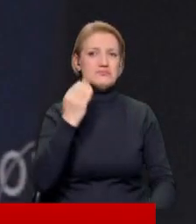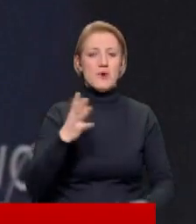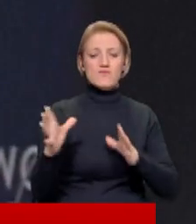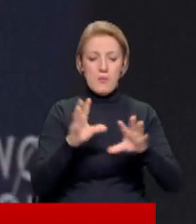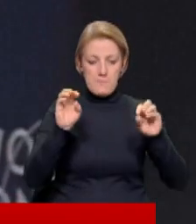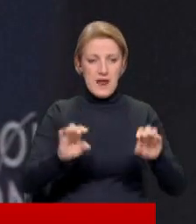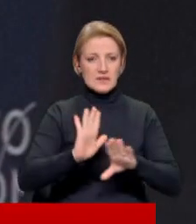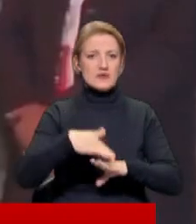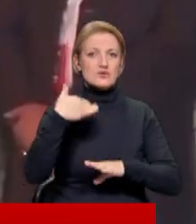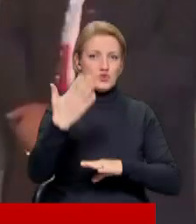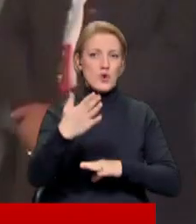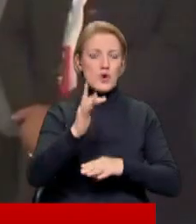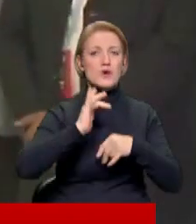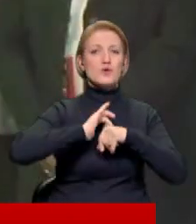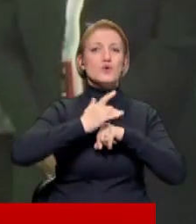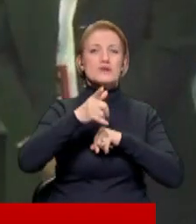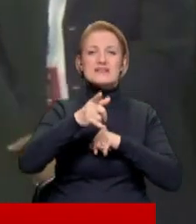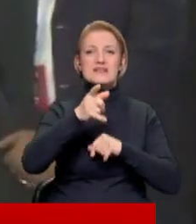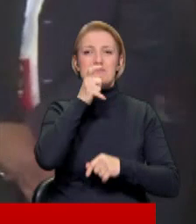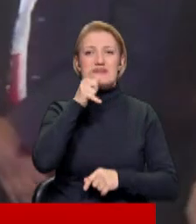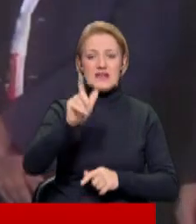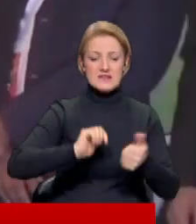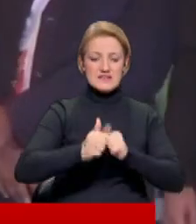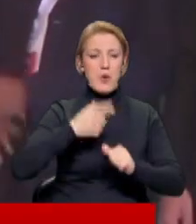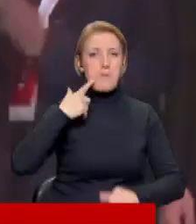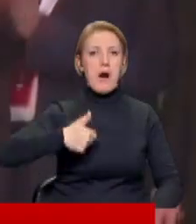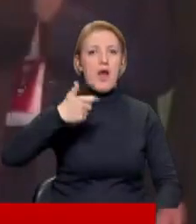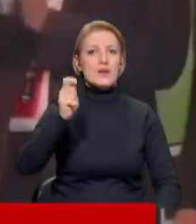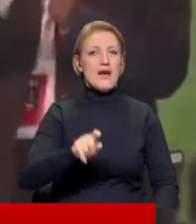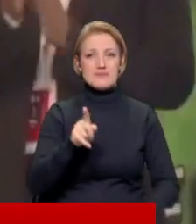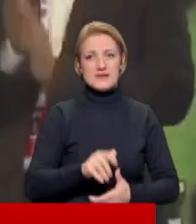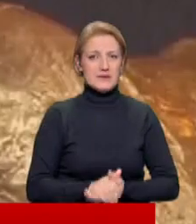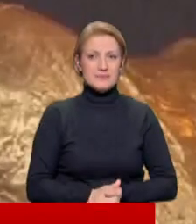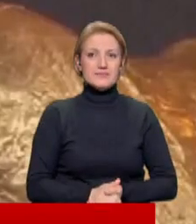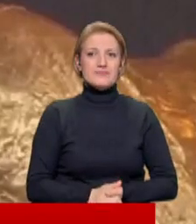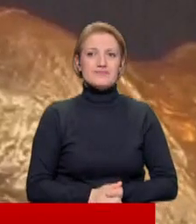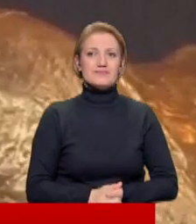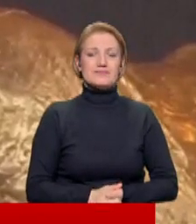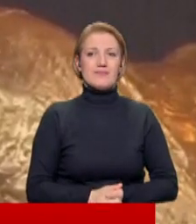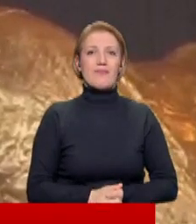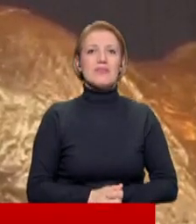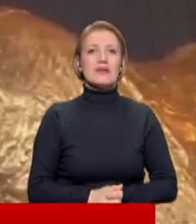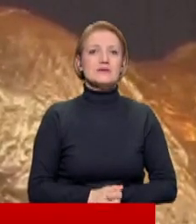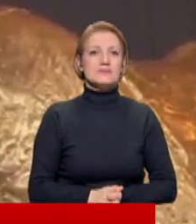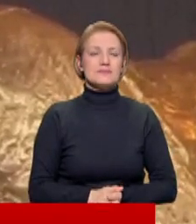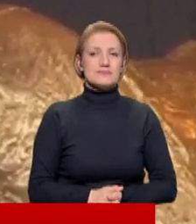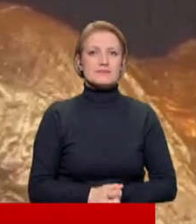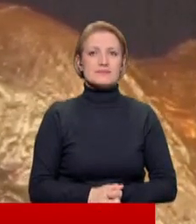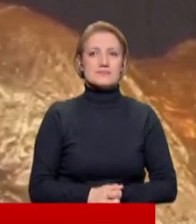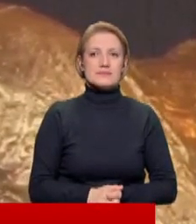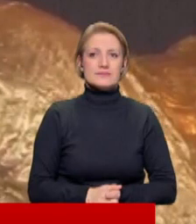Futbolu bıraktıktan sonra da ülkesi Brezilya'da spor bakanlığı yaptı. I think the secret